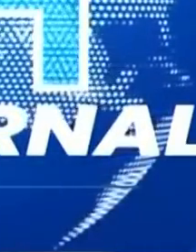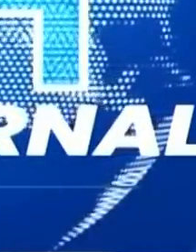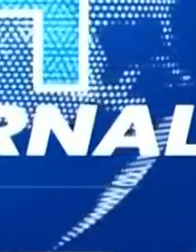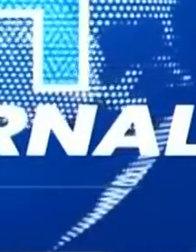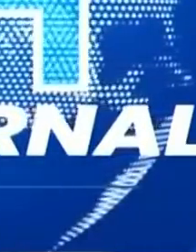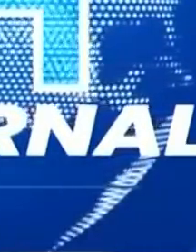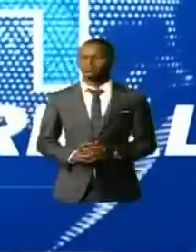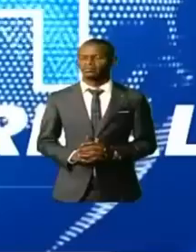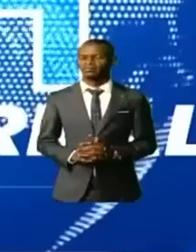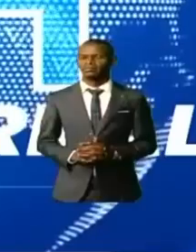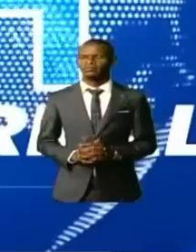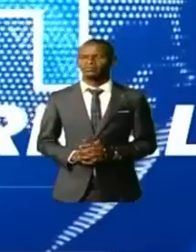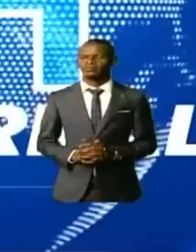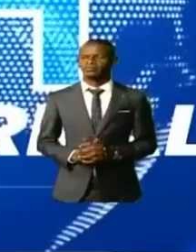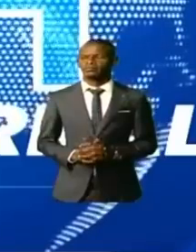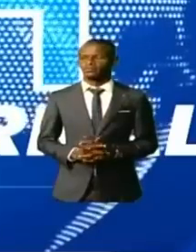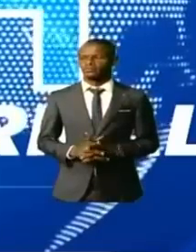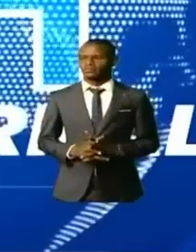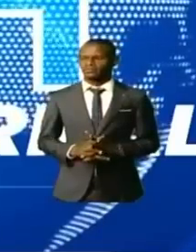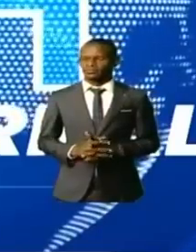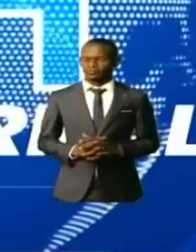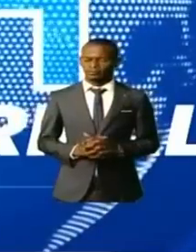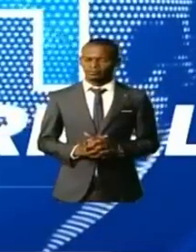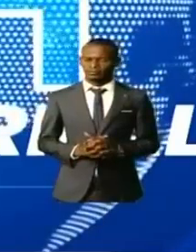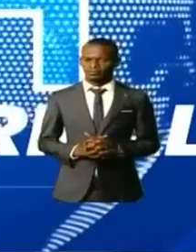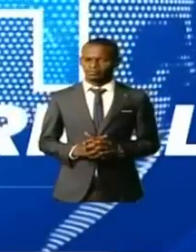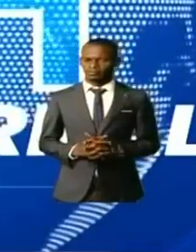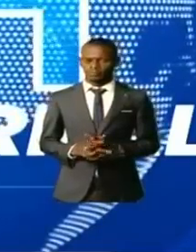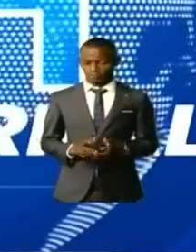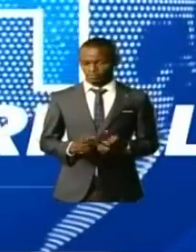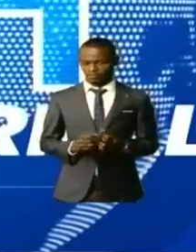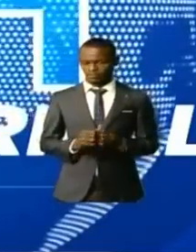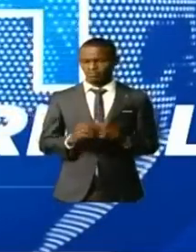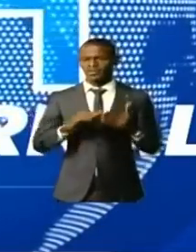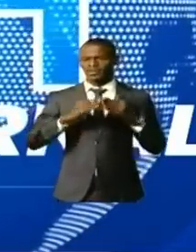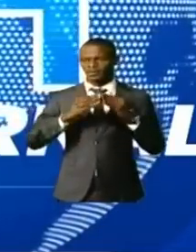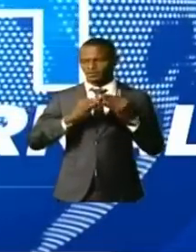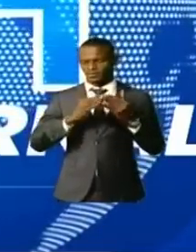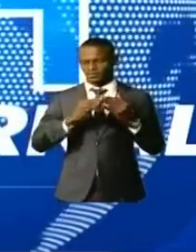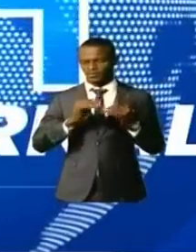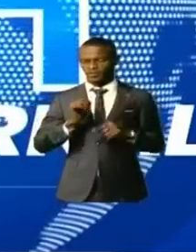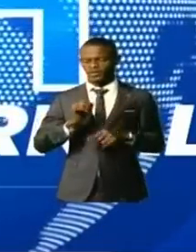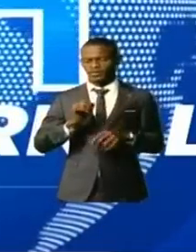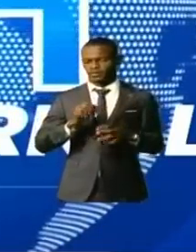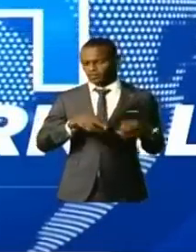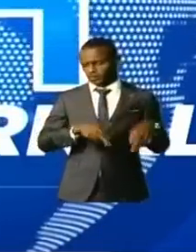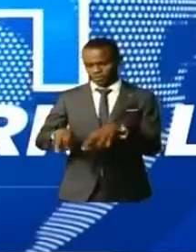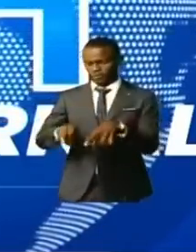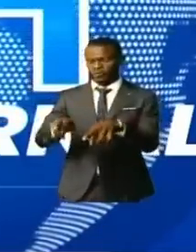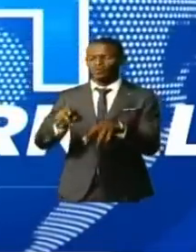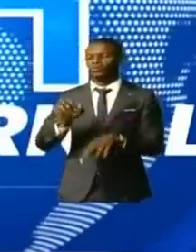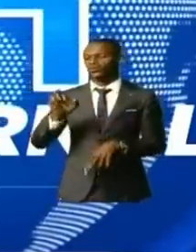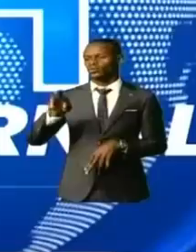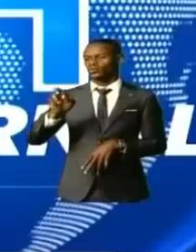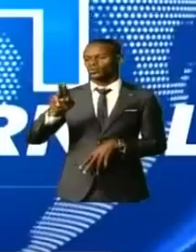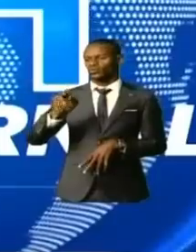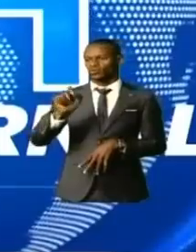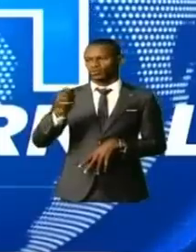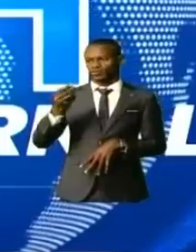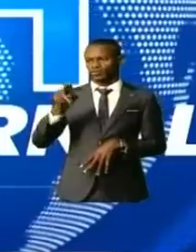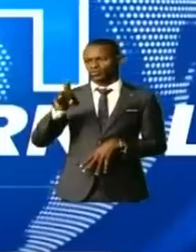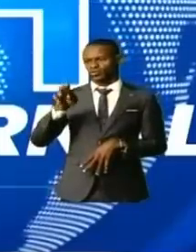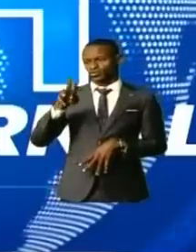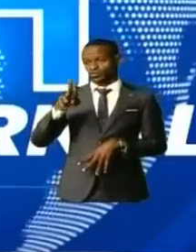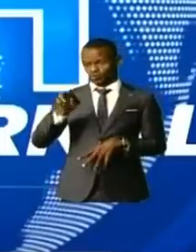et grâce aux patrouilles de combat des forces loyalistes, la vie a repris son cours normal. Les FARDC affirment que la zone est sécurisée et